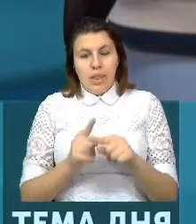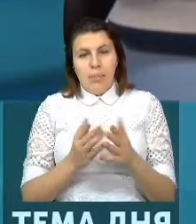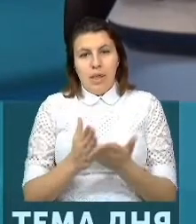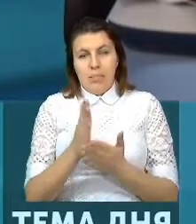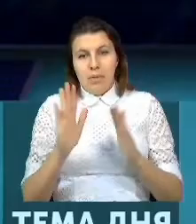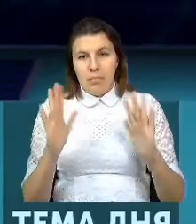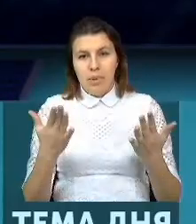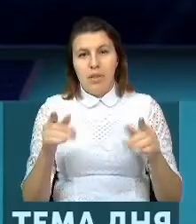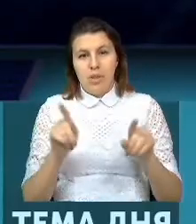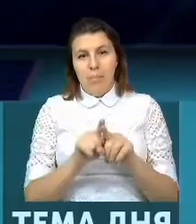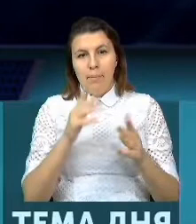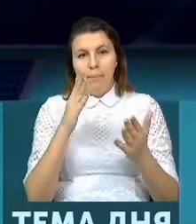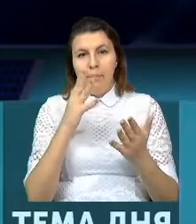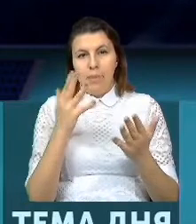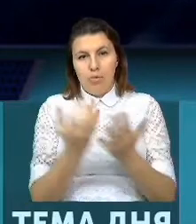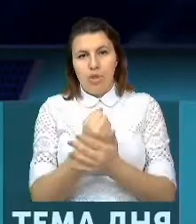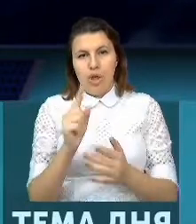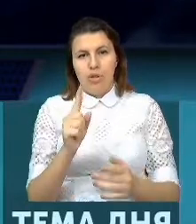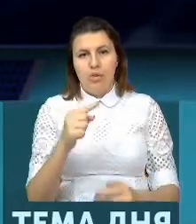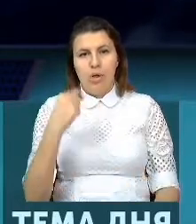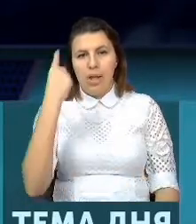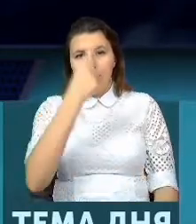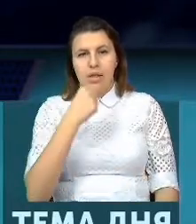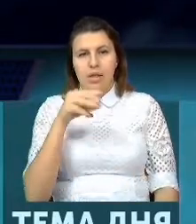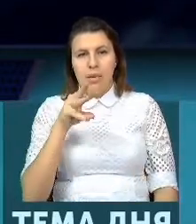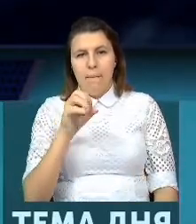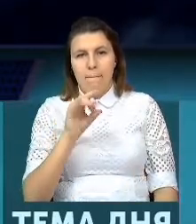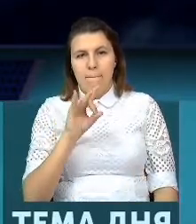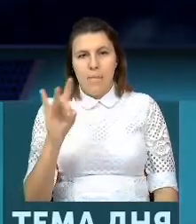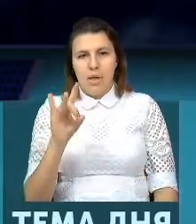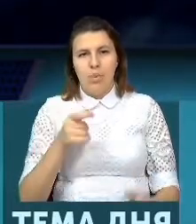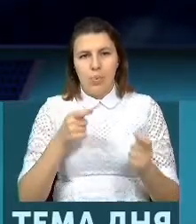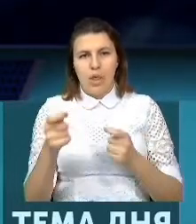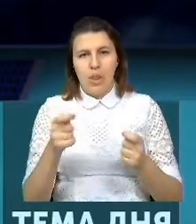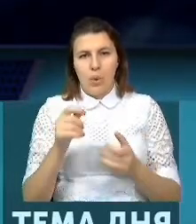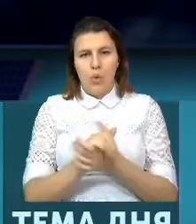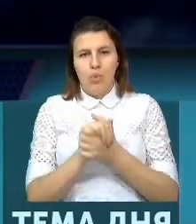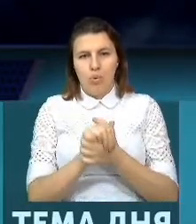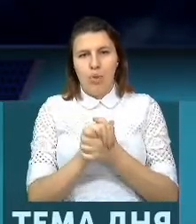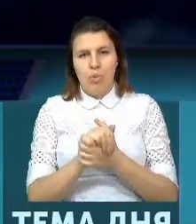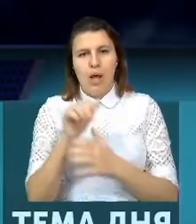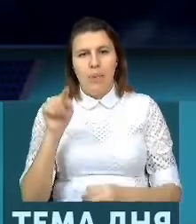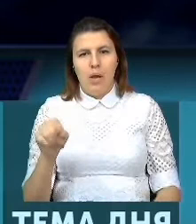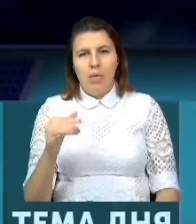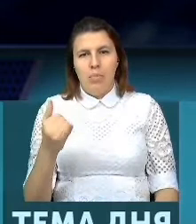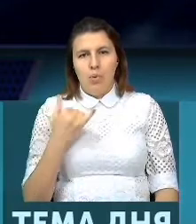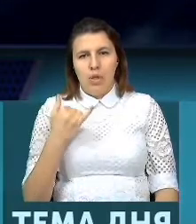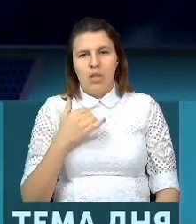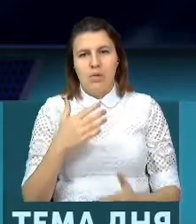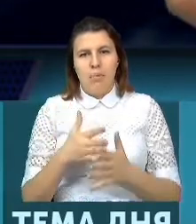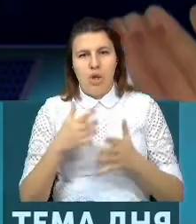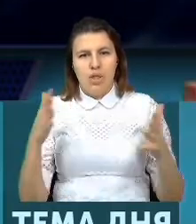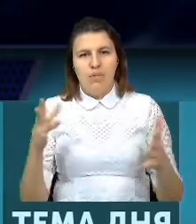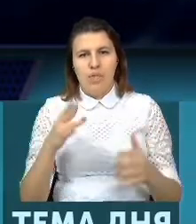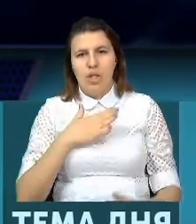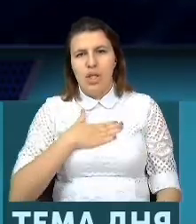почему-то считается, что лично мэр курирует дружбу, а там у нас большинство не очень дружит с мэром, ну, все знают